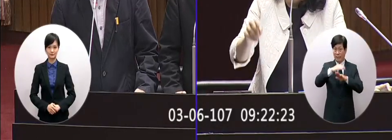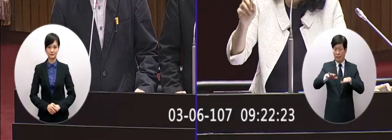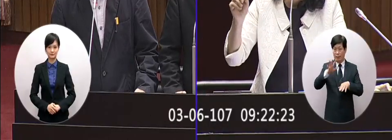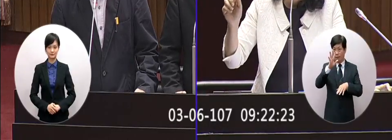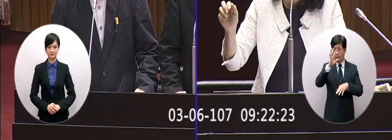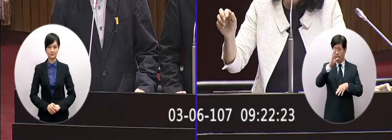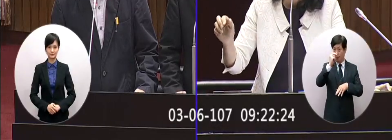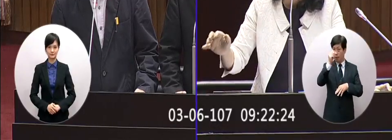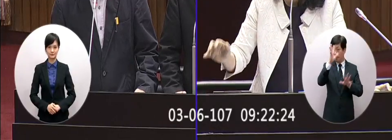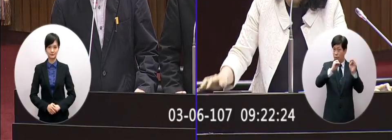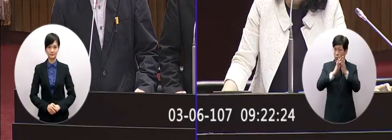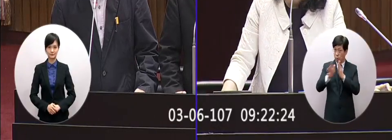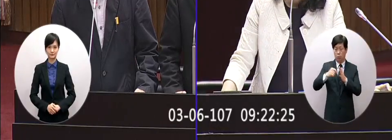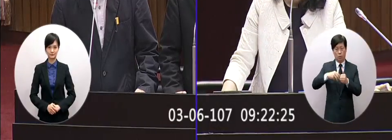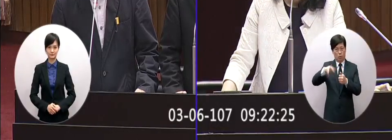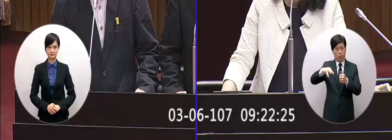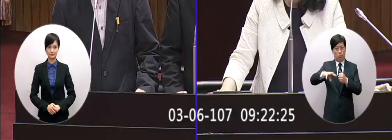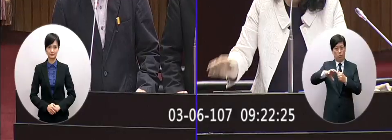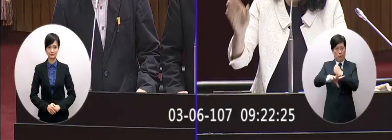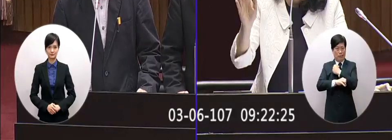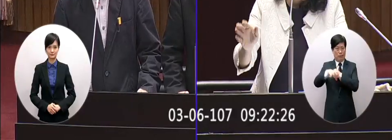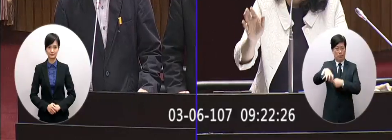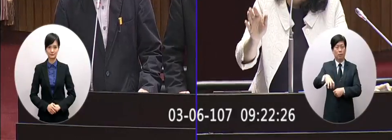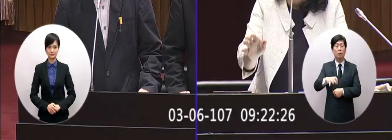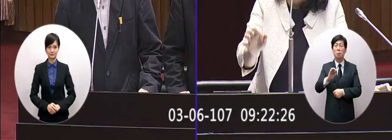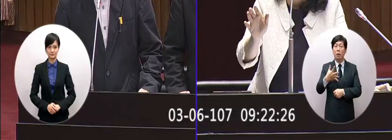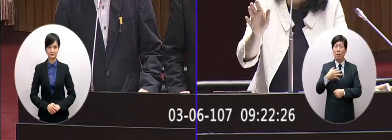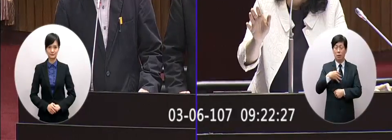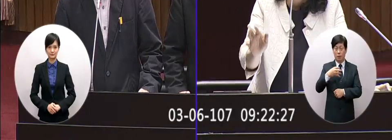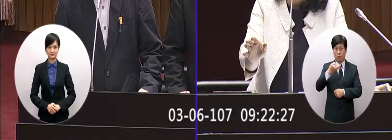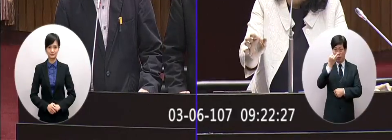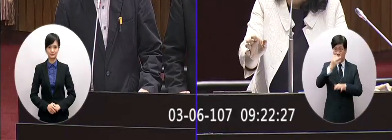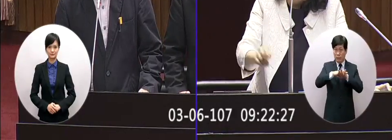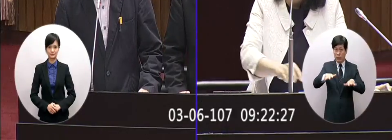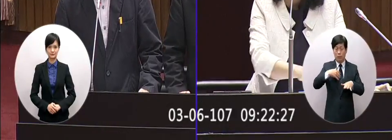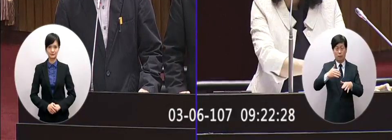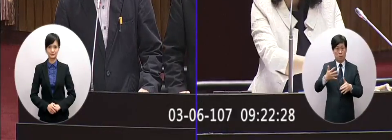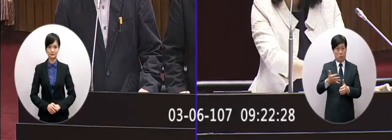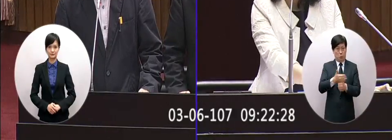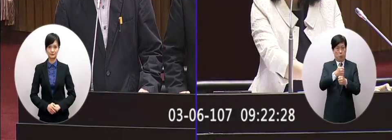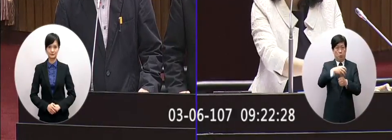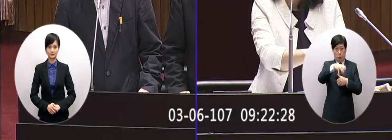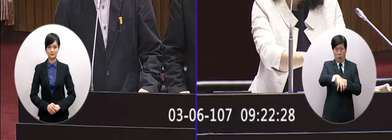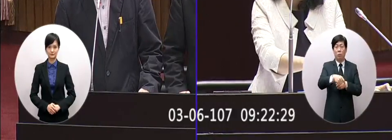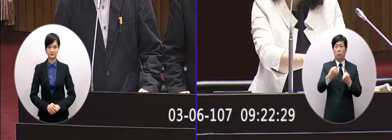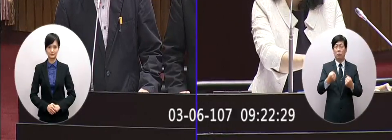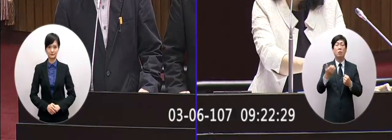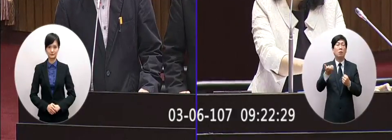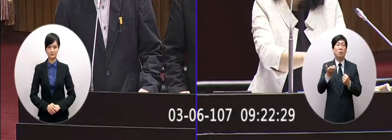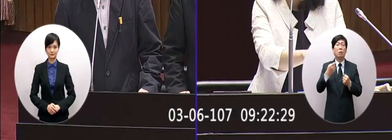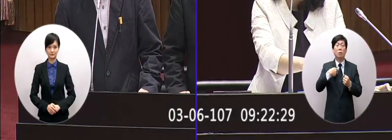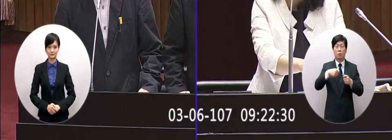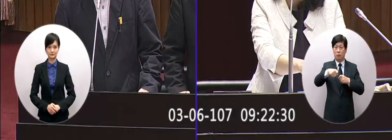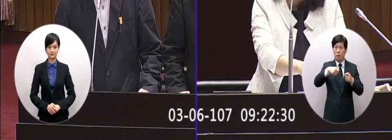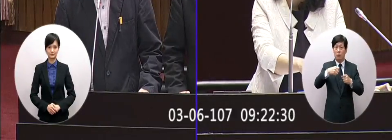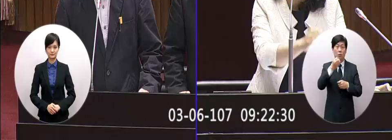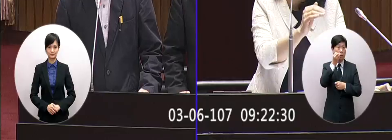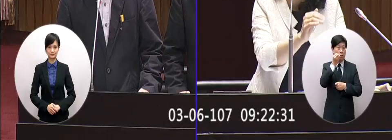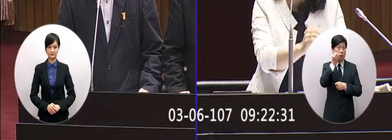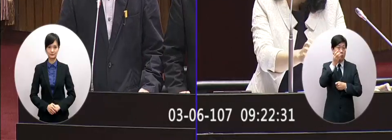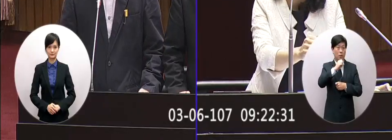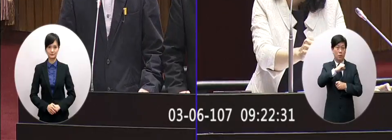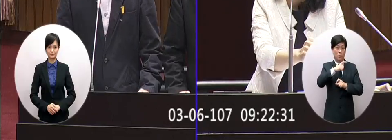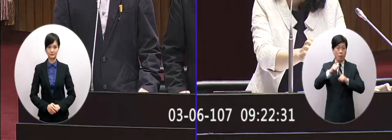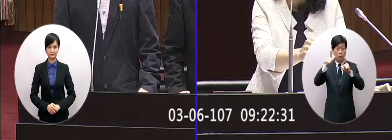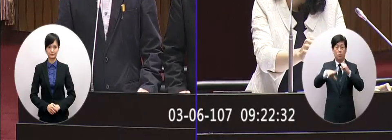队的训练基地。因为我们吉安特搜队的队部已经在我们的刚才本席讲的花东基金里